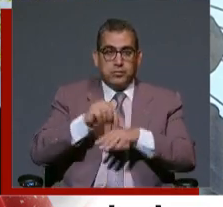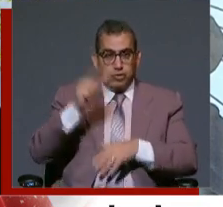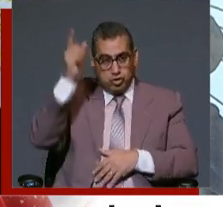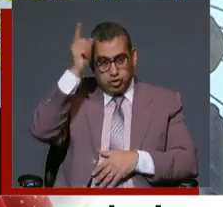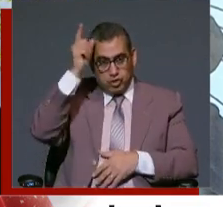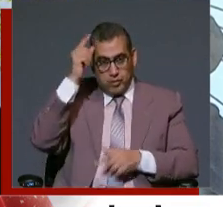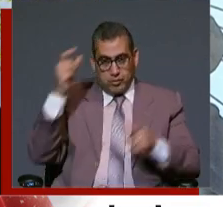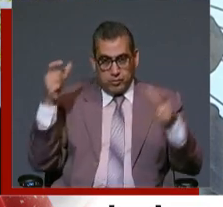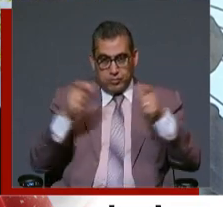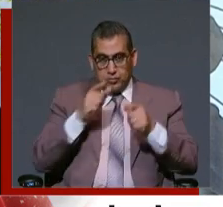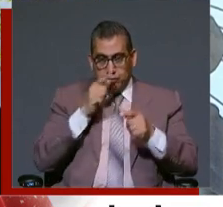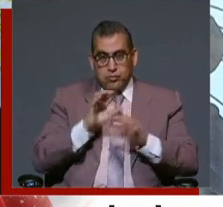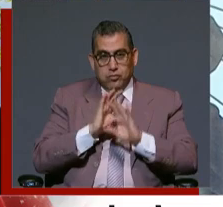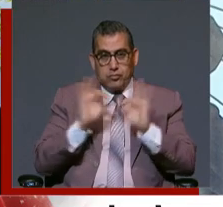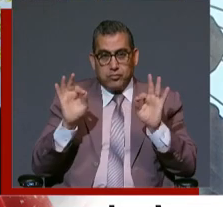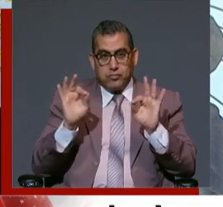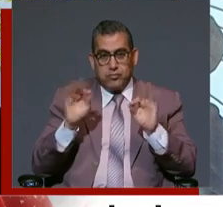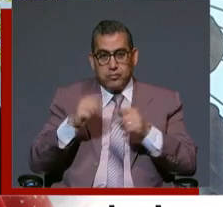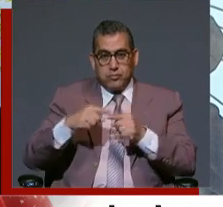ولنتنادى